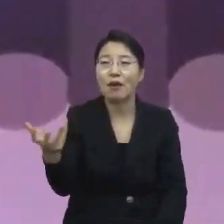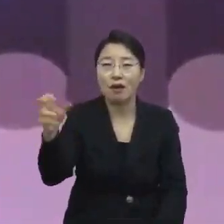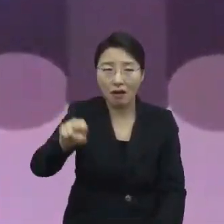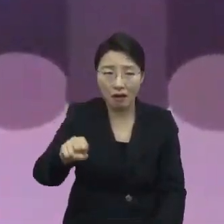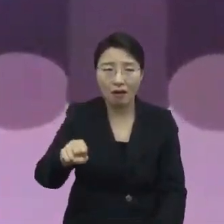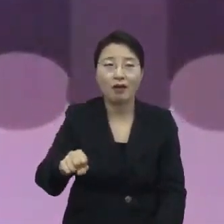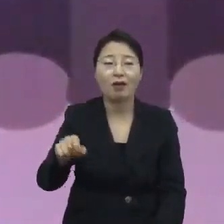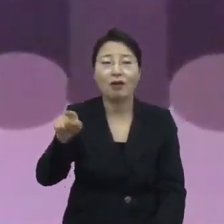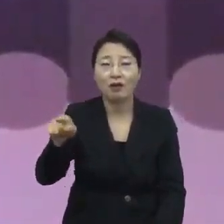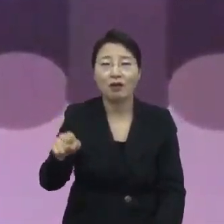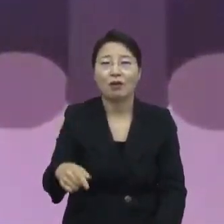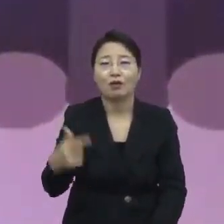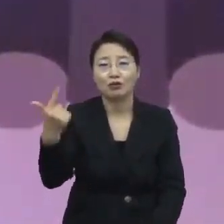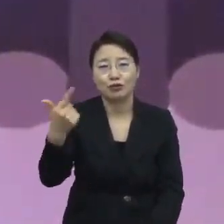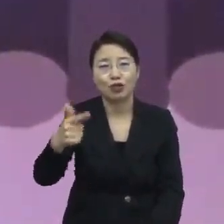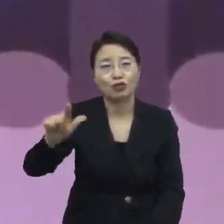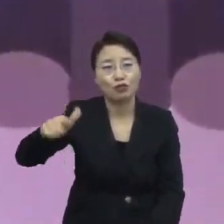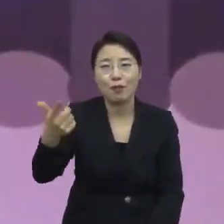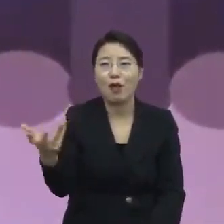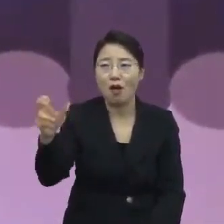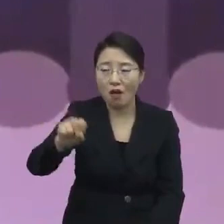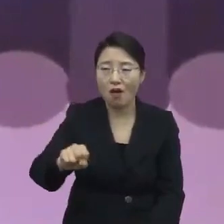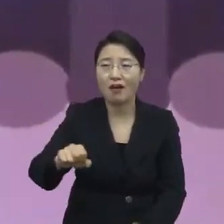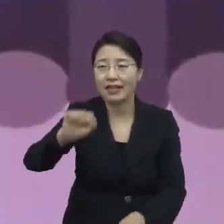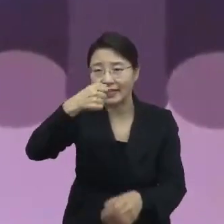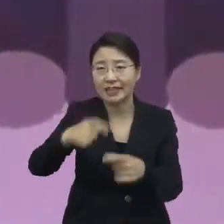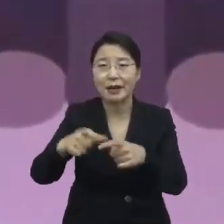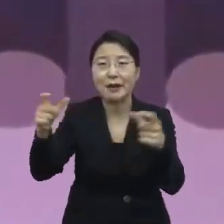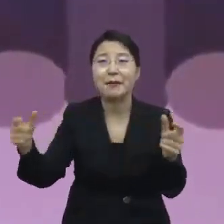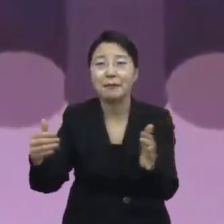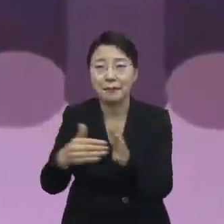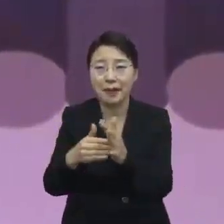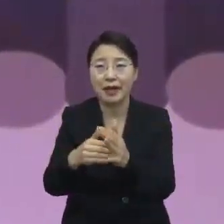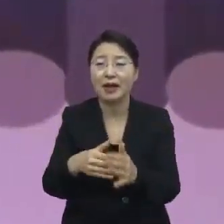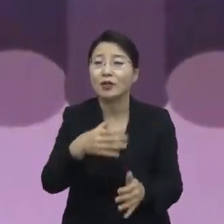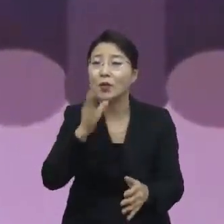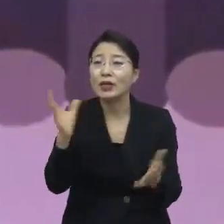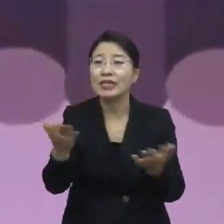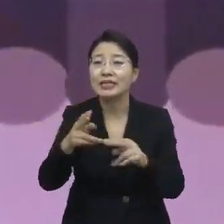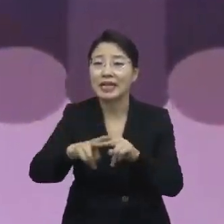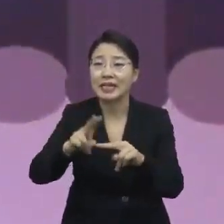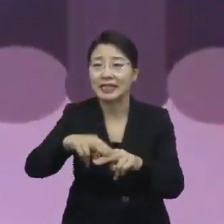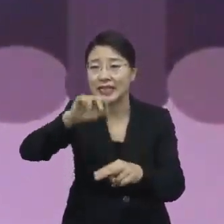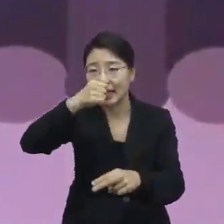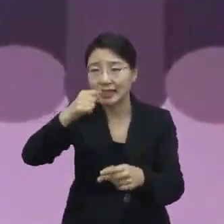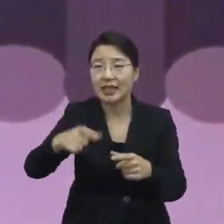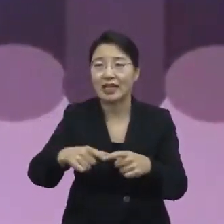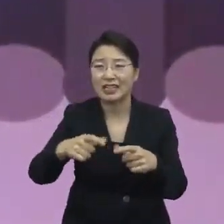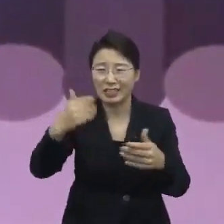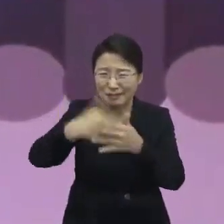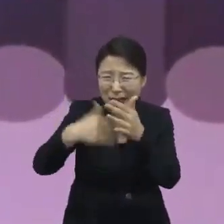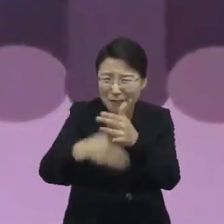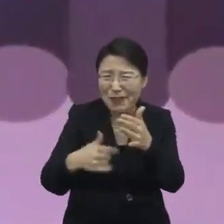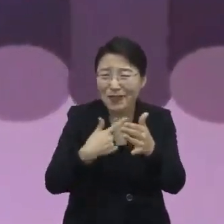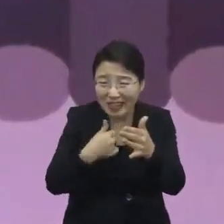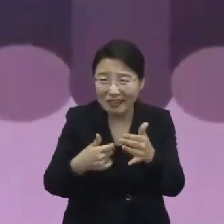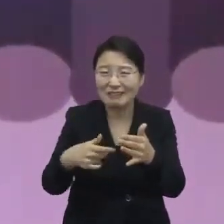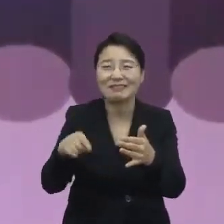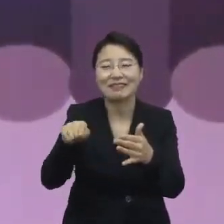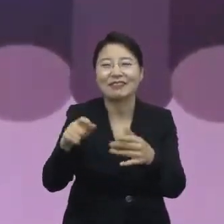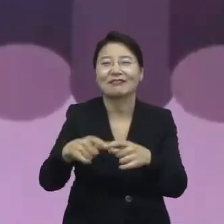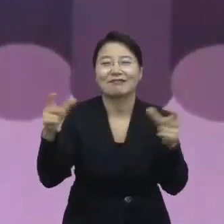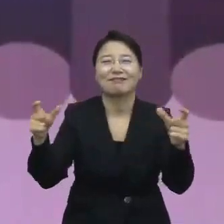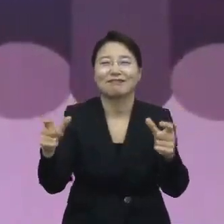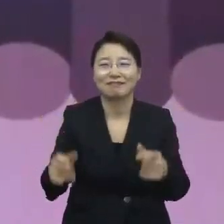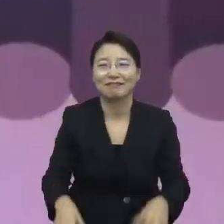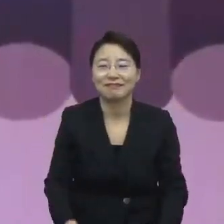지원 자금 6,600억 원 등을 증액했습니다. 노인 일자리 예산도 많이 깎았었습니다. 네,